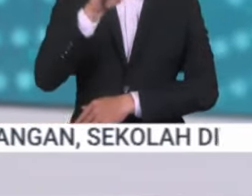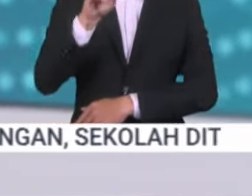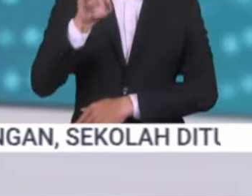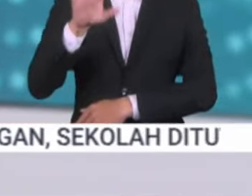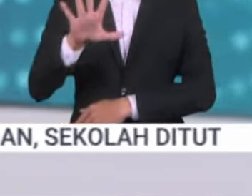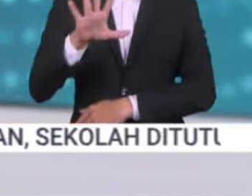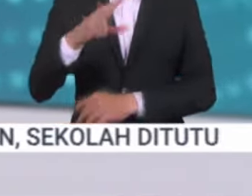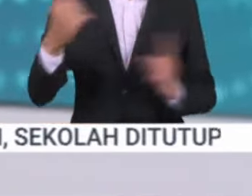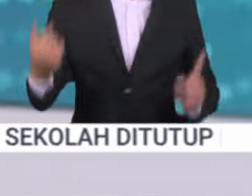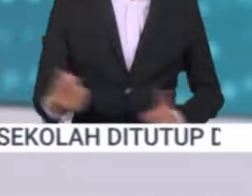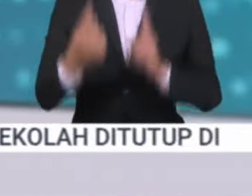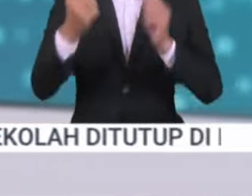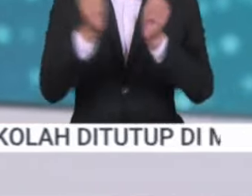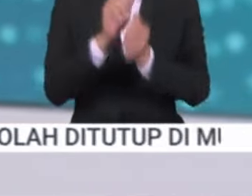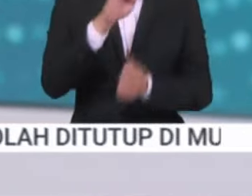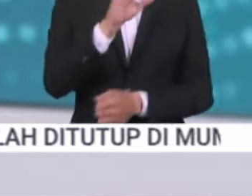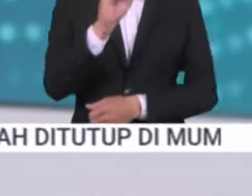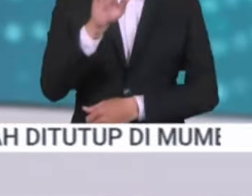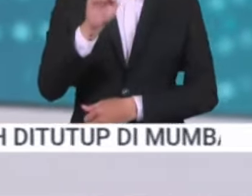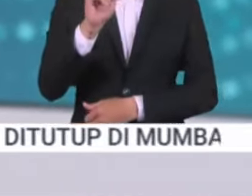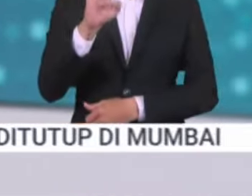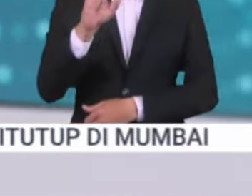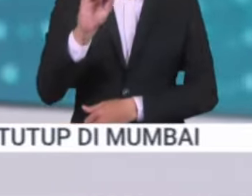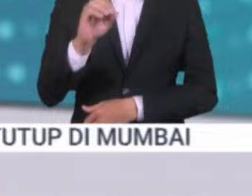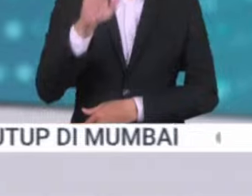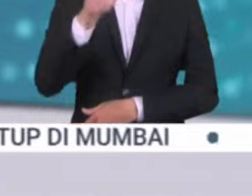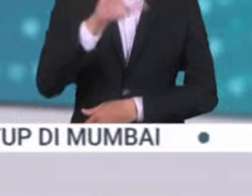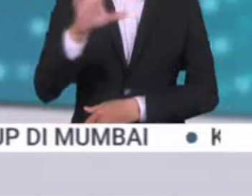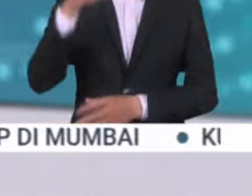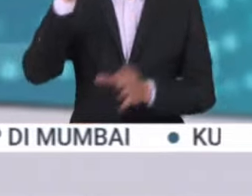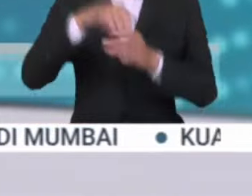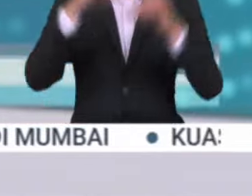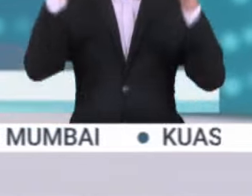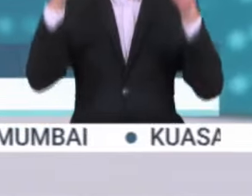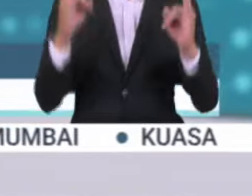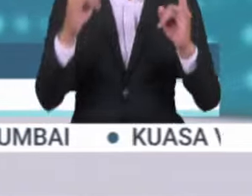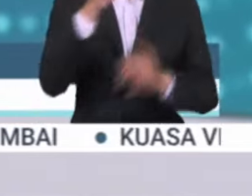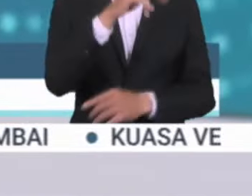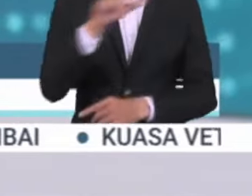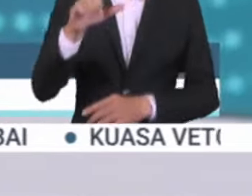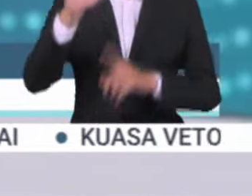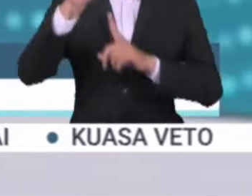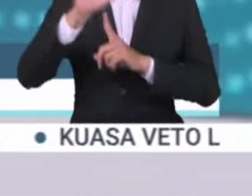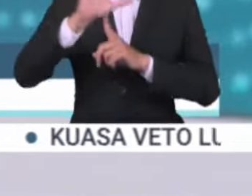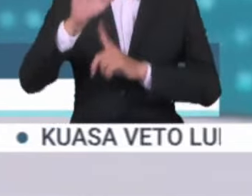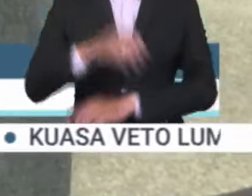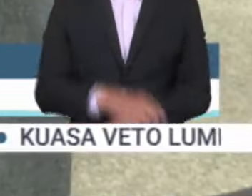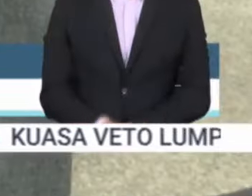2024-2025 menentang Borneo FC di Stadium Bola Sepak Kuala Lumpur Ceras malam ini.